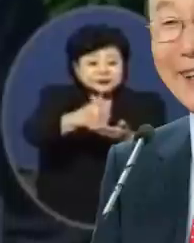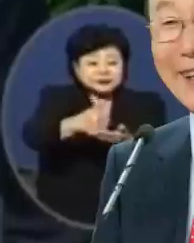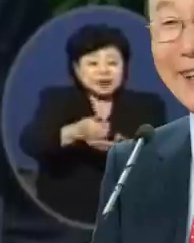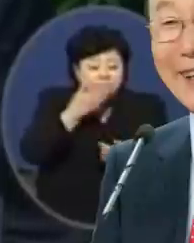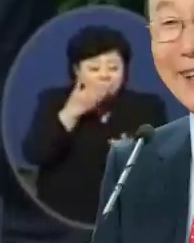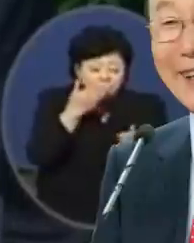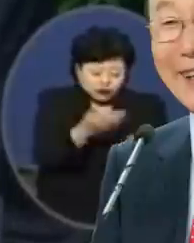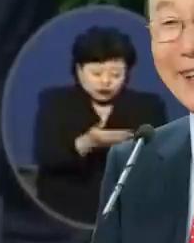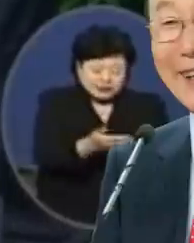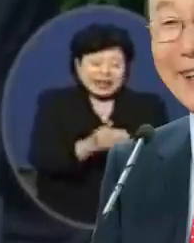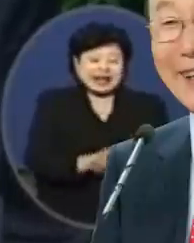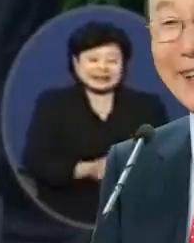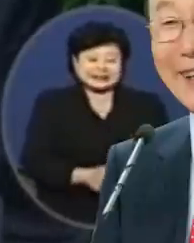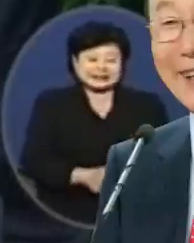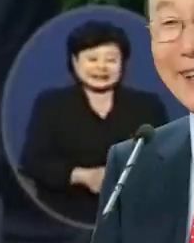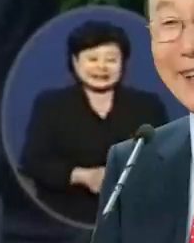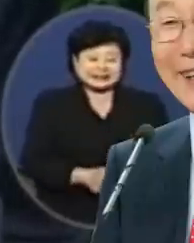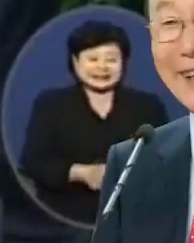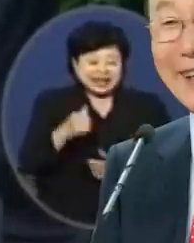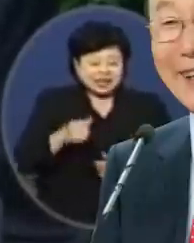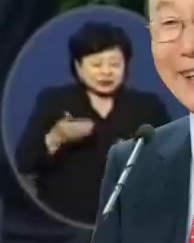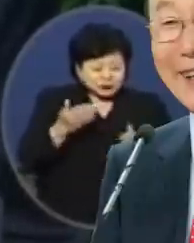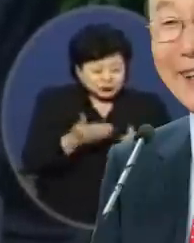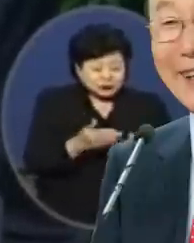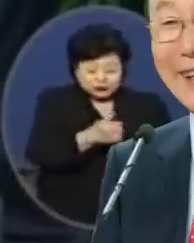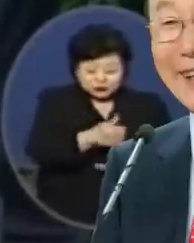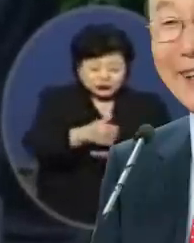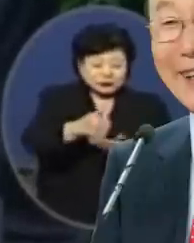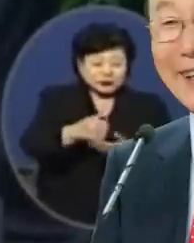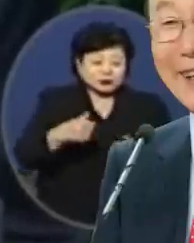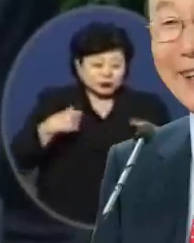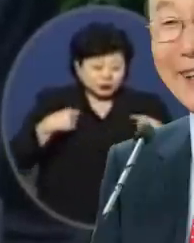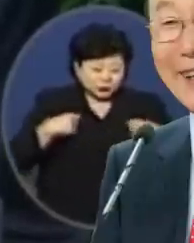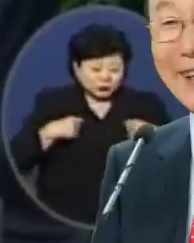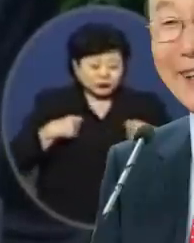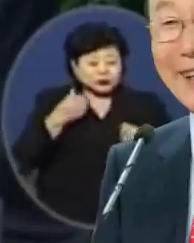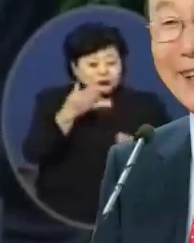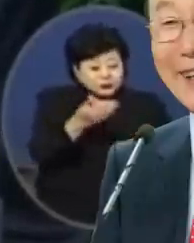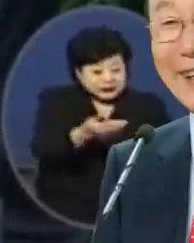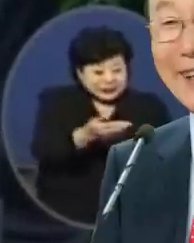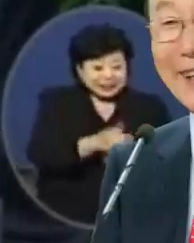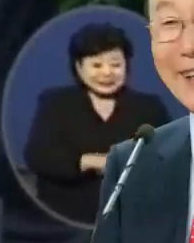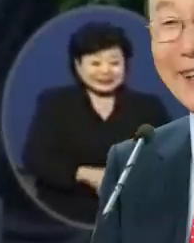안 먹여주겠습니까? 아들을 내어주신 주님이